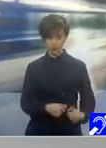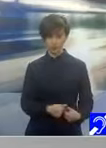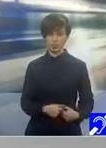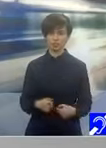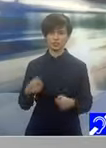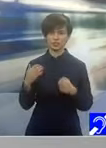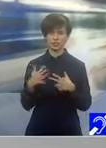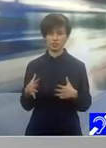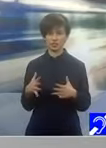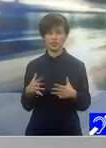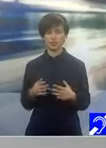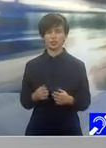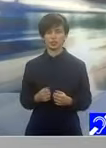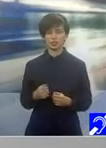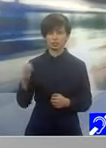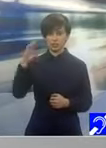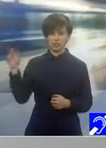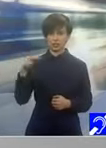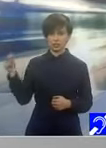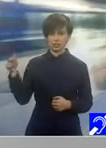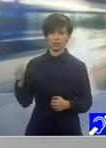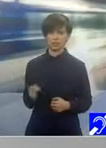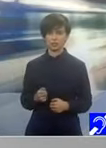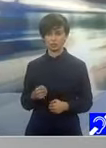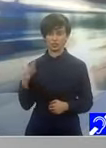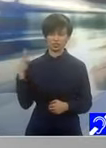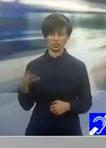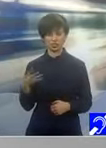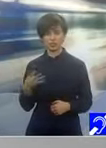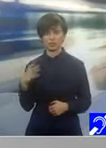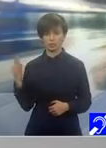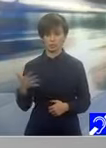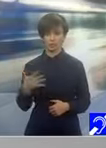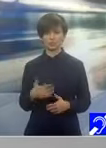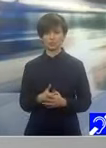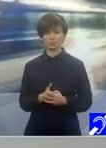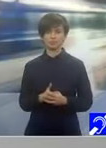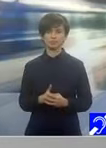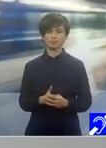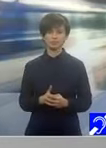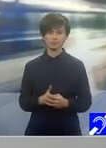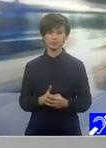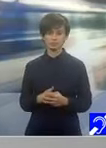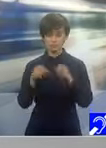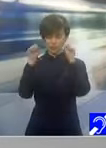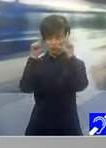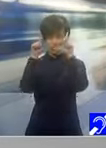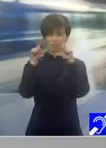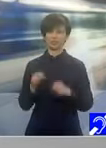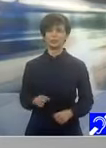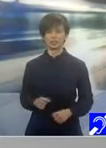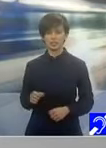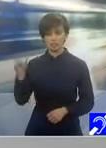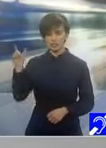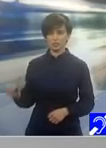euro a 6-a oară sau a 5-a oară sau 15 euro. Este impresionant. Acele persoane se vede